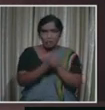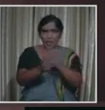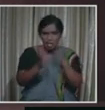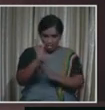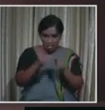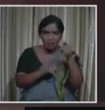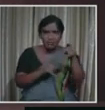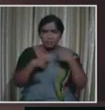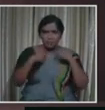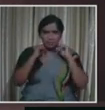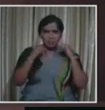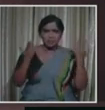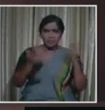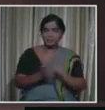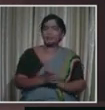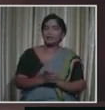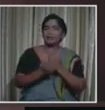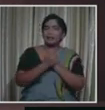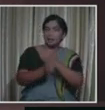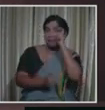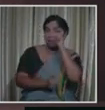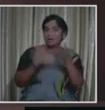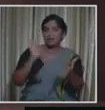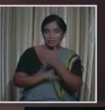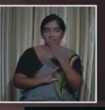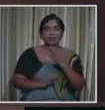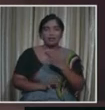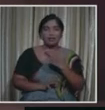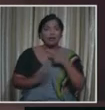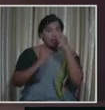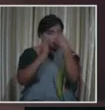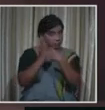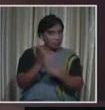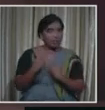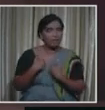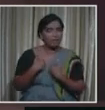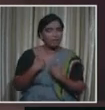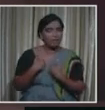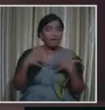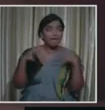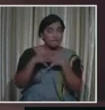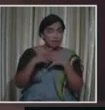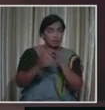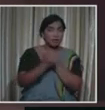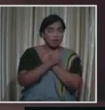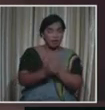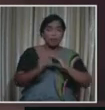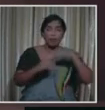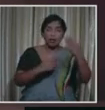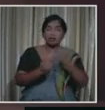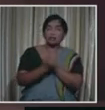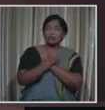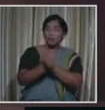ne, hari hirakedra baran ne gila, mama kian ne, mangga life shooti no, water aka hirakaruan, nelayan hirakaruan kenapa mami